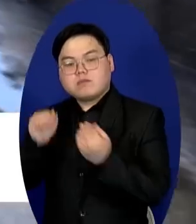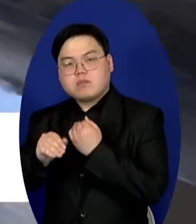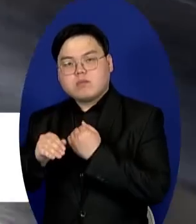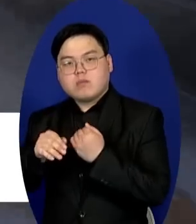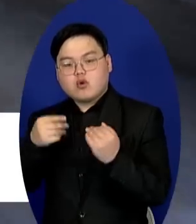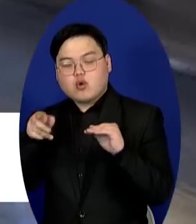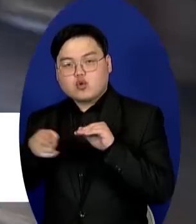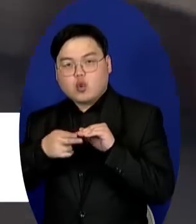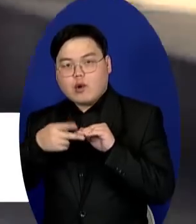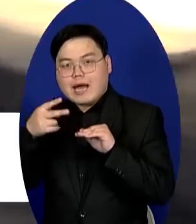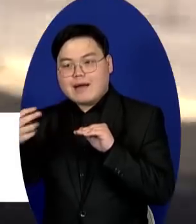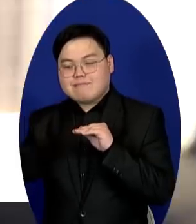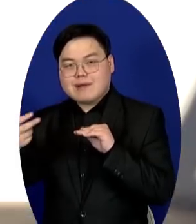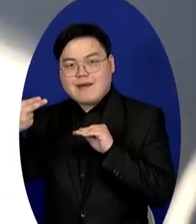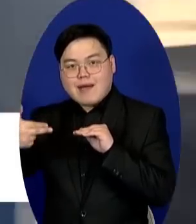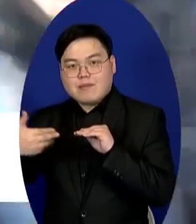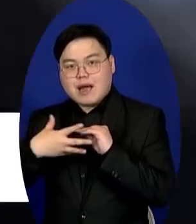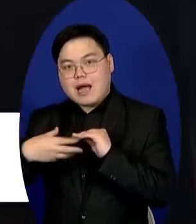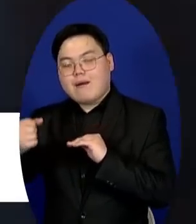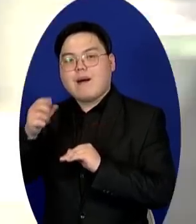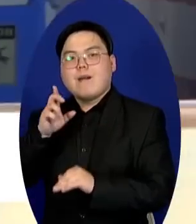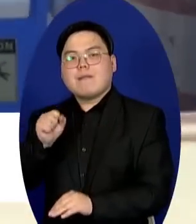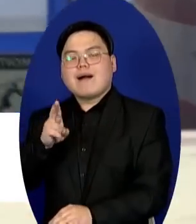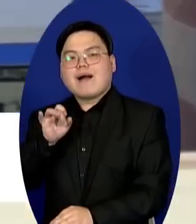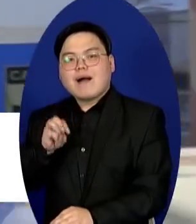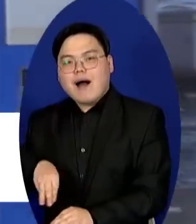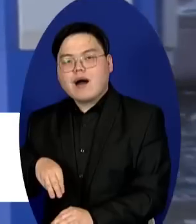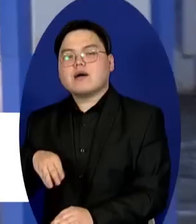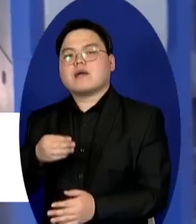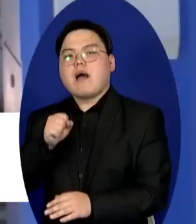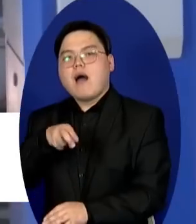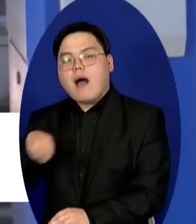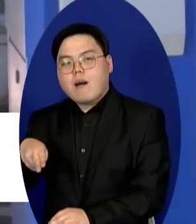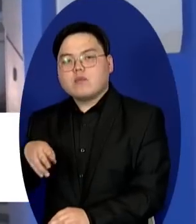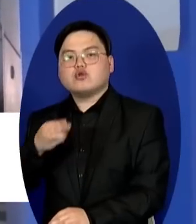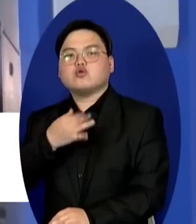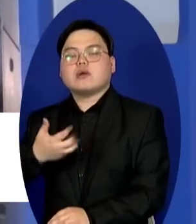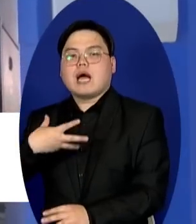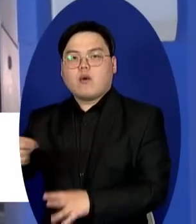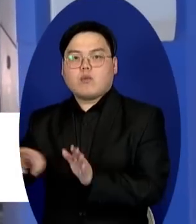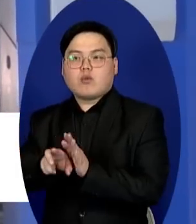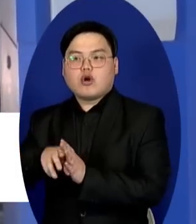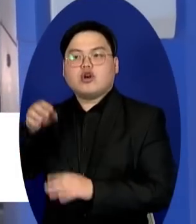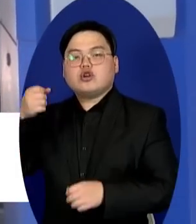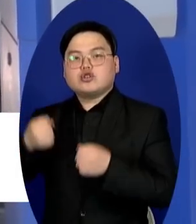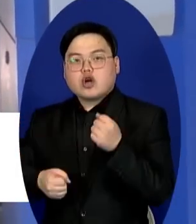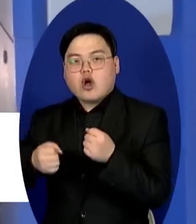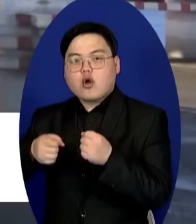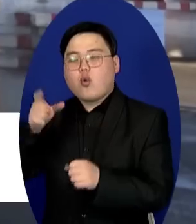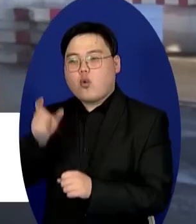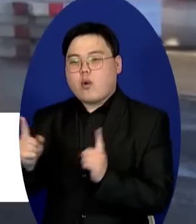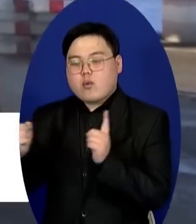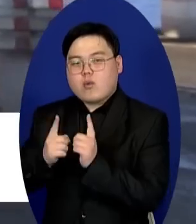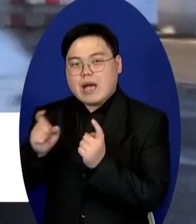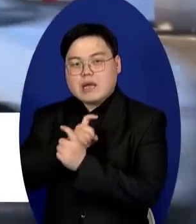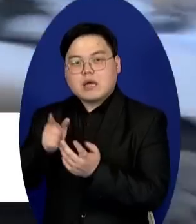таньж төлбөрийг смарт карт систем болон банкны карт банкны аппликейшнээс автоматар суутгах нь жолооч төлбөр хураагч ажилтан хоёр харилцахгүйгээр